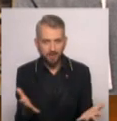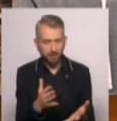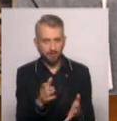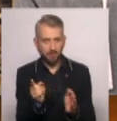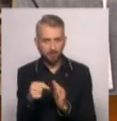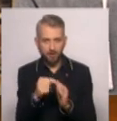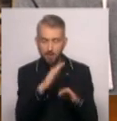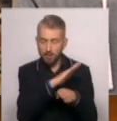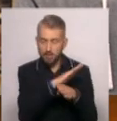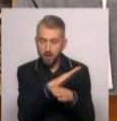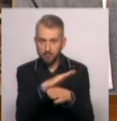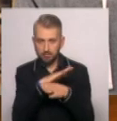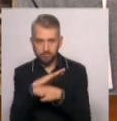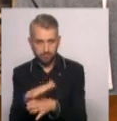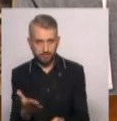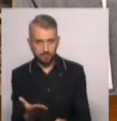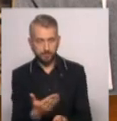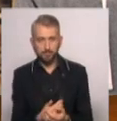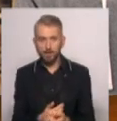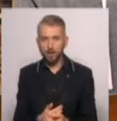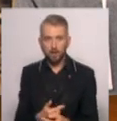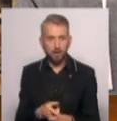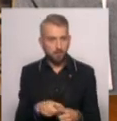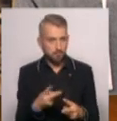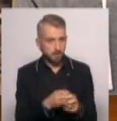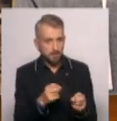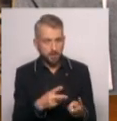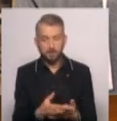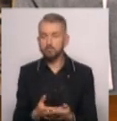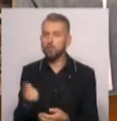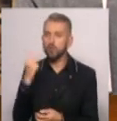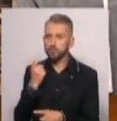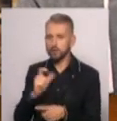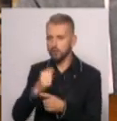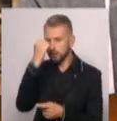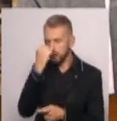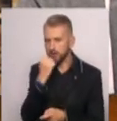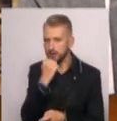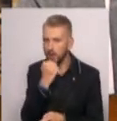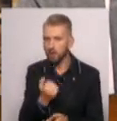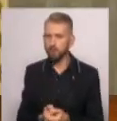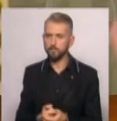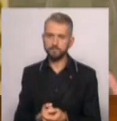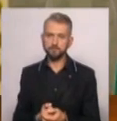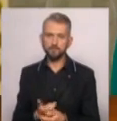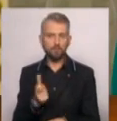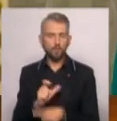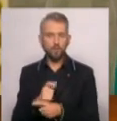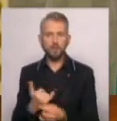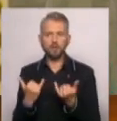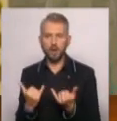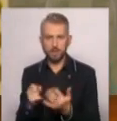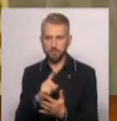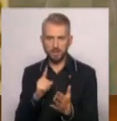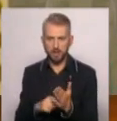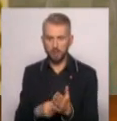Так, ну, так. Це взагалі тут... Пані Віро, почули. Дуже дякуємо. Це дуже таке нагальне питання,